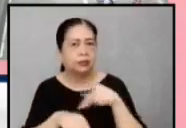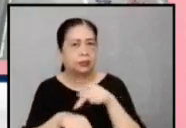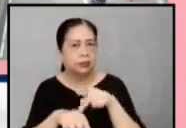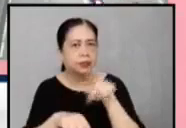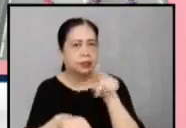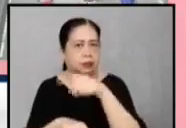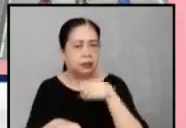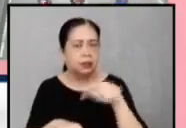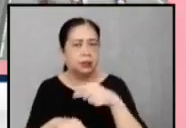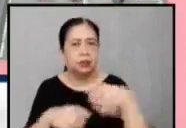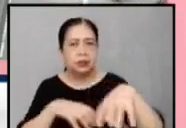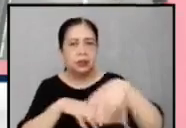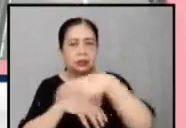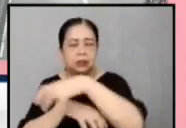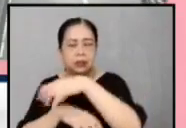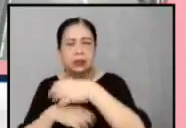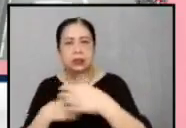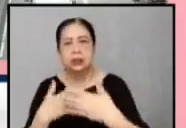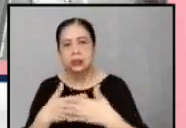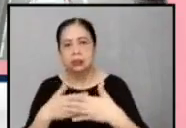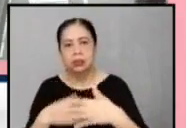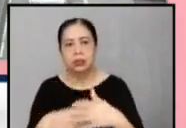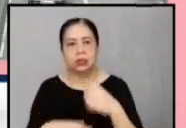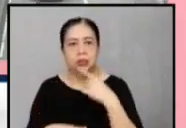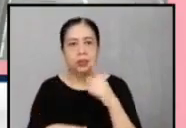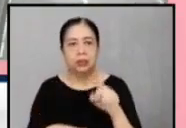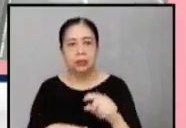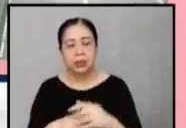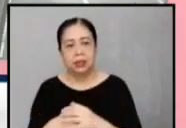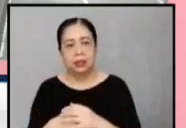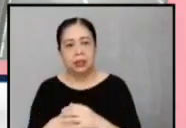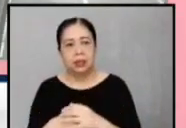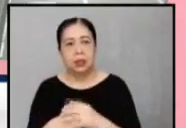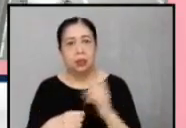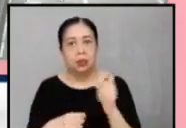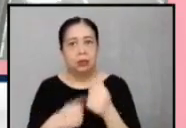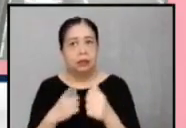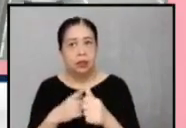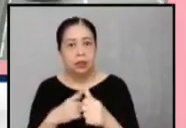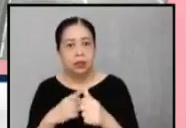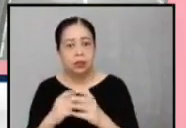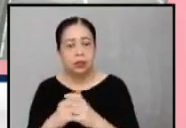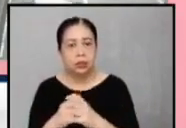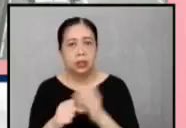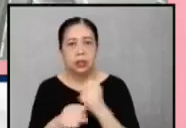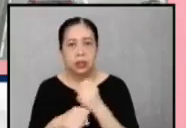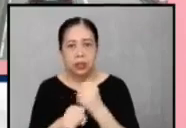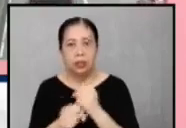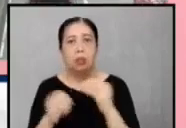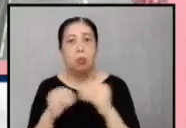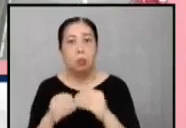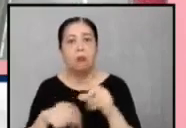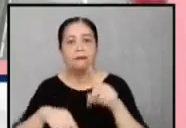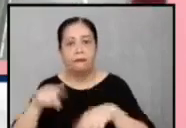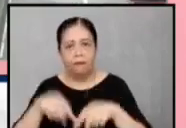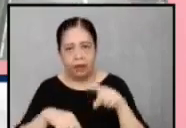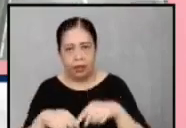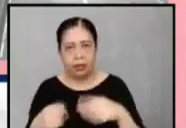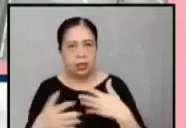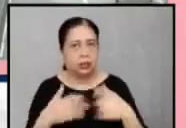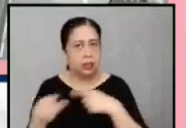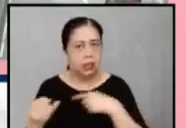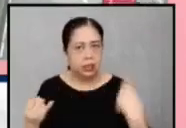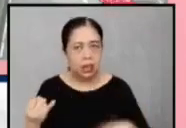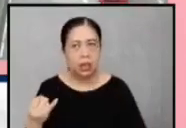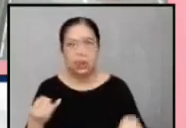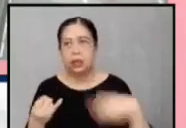karatig bansa nito. Sabi nga ni Presidente, we have to create more friends. Kahit China pa yan, kahit US pa yan, kahit